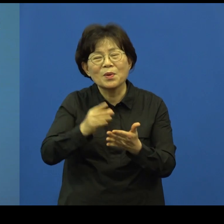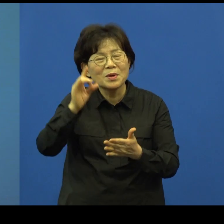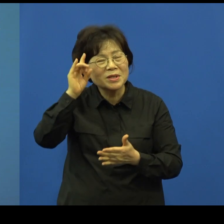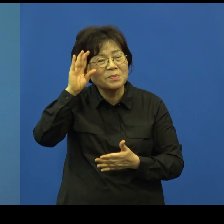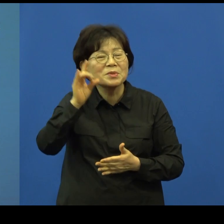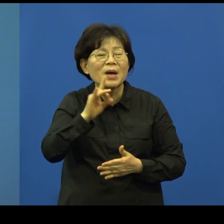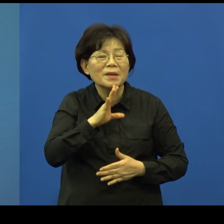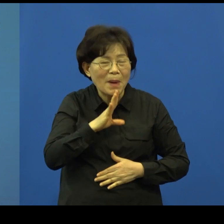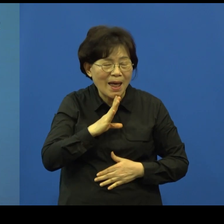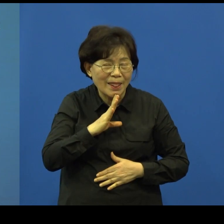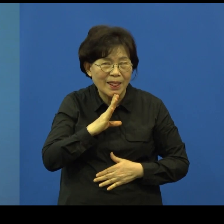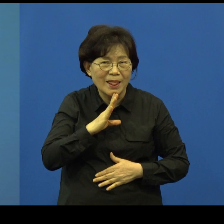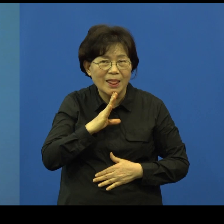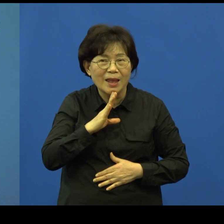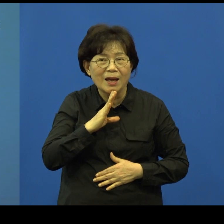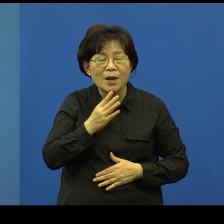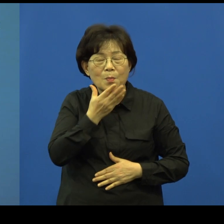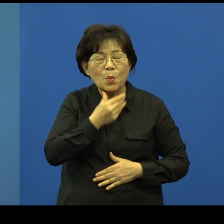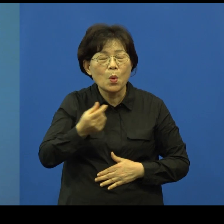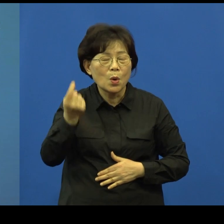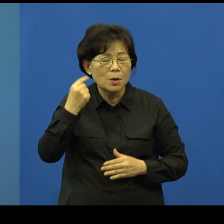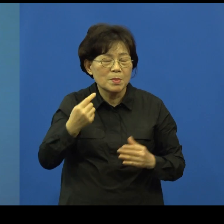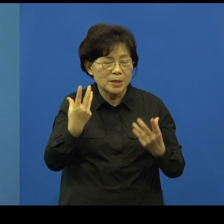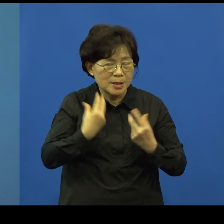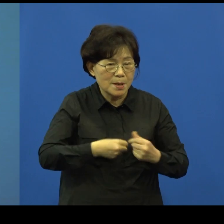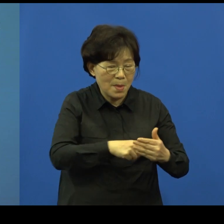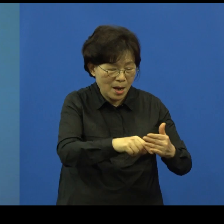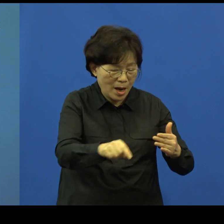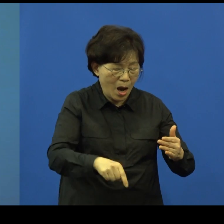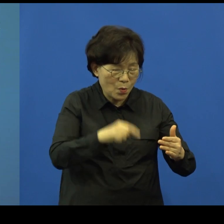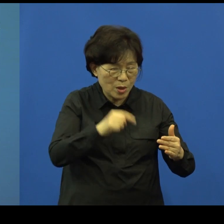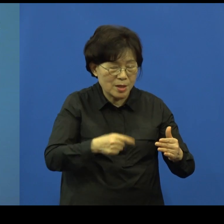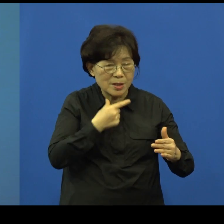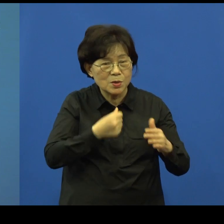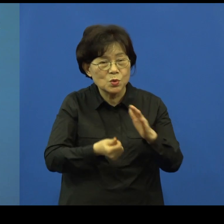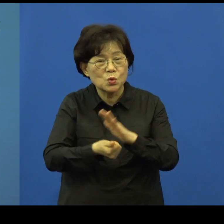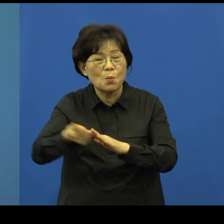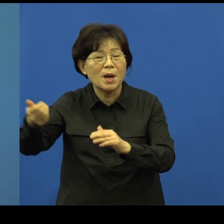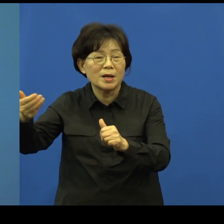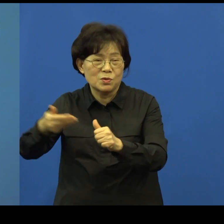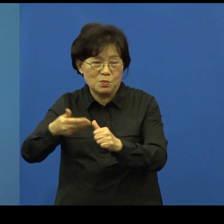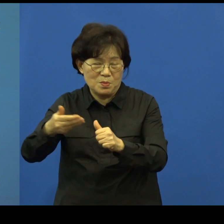여러분 복음은 절망 속에서 소망을 주는 겁니다. 하나님은 소망의 하나님이십니다.